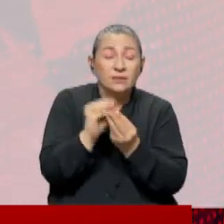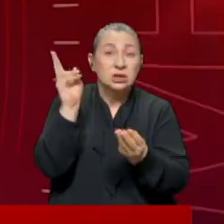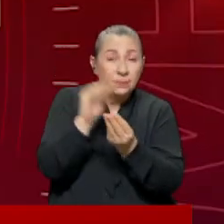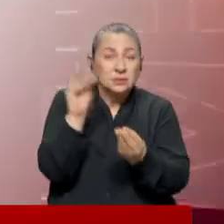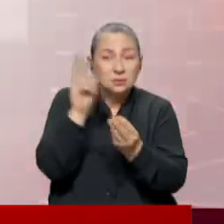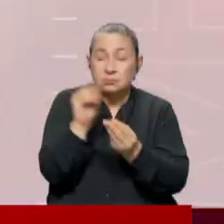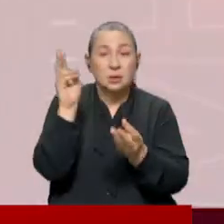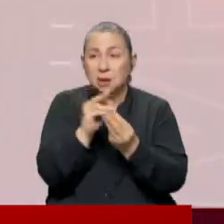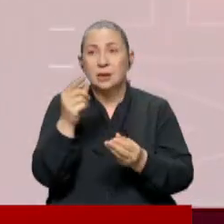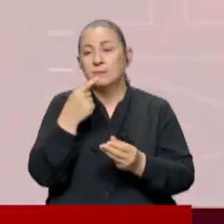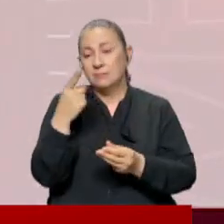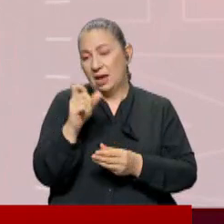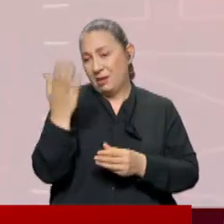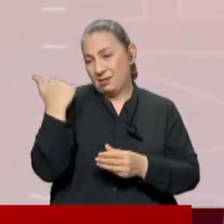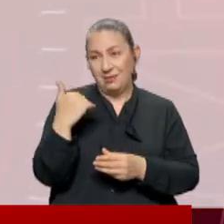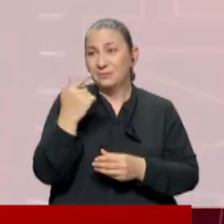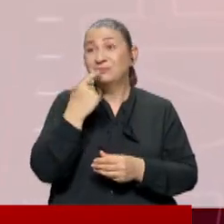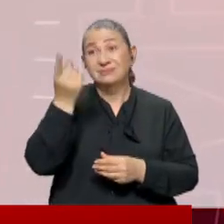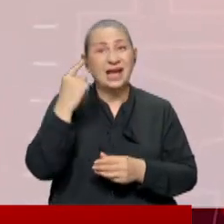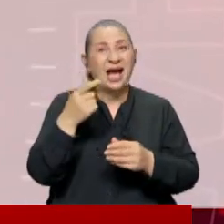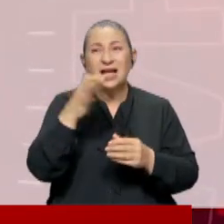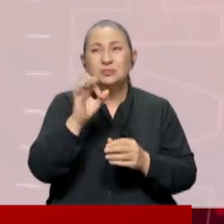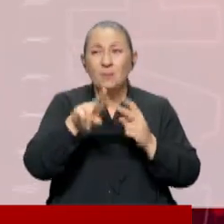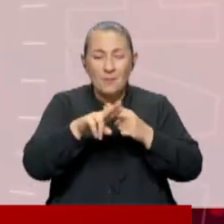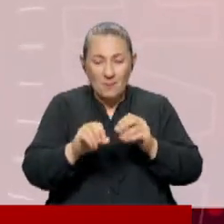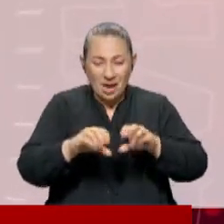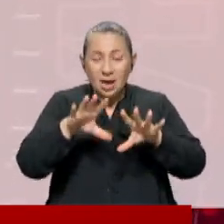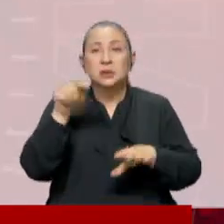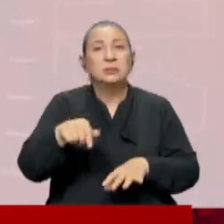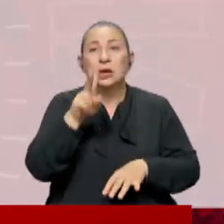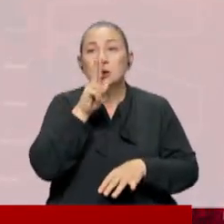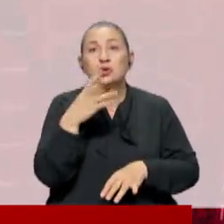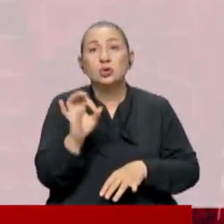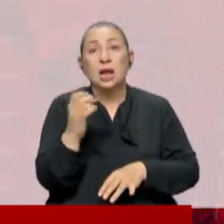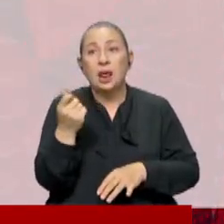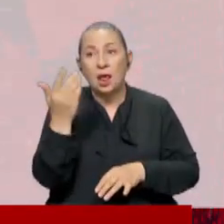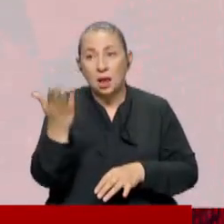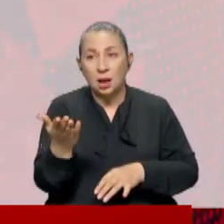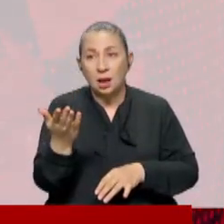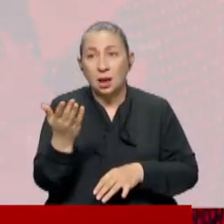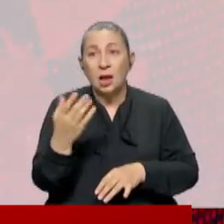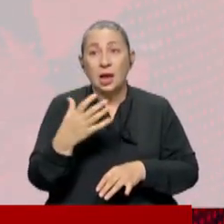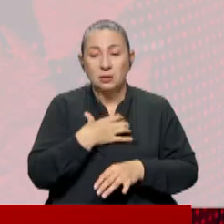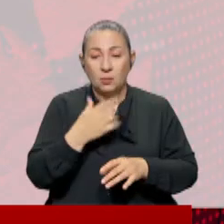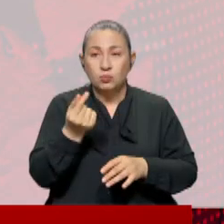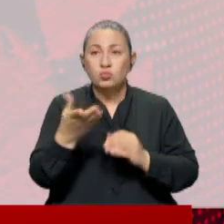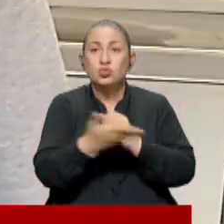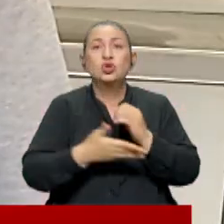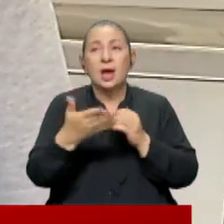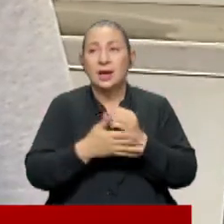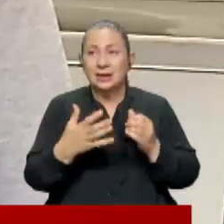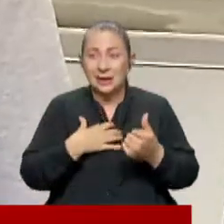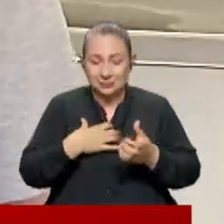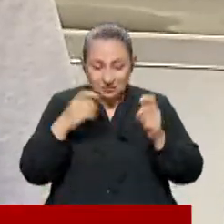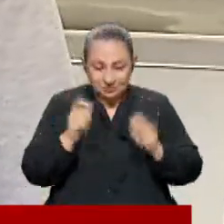geldi una. Geçen yıl Ocak ayında 60 lira olan mayanın fiyatı da 290 liraya çıktı. Eskiden kendi buğdayımızı üretiyorduk.